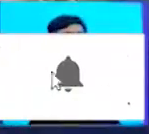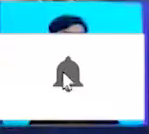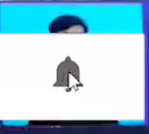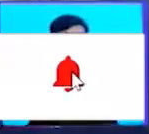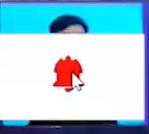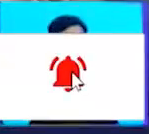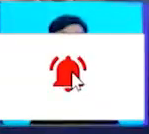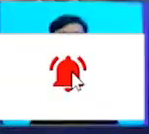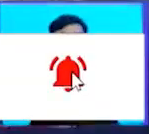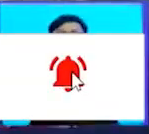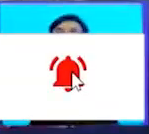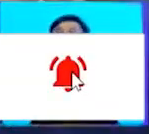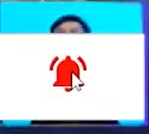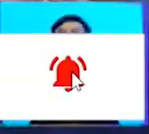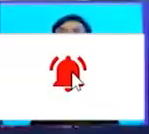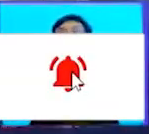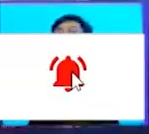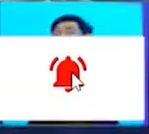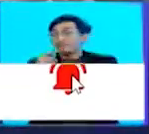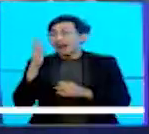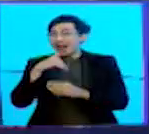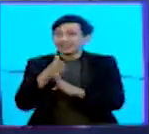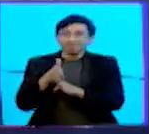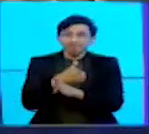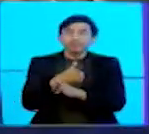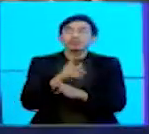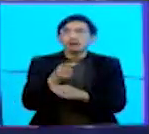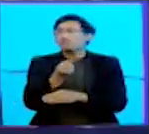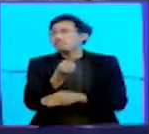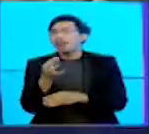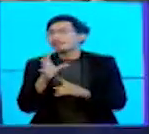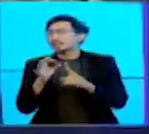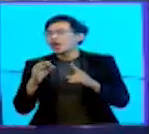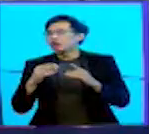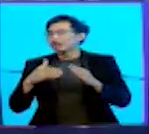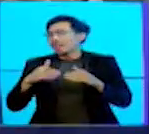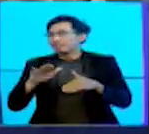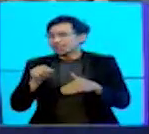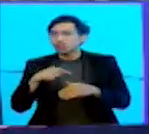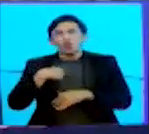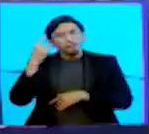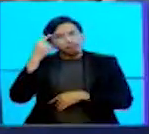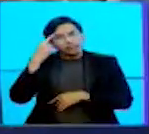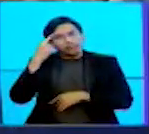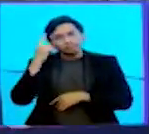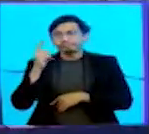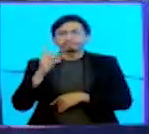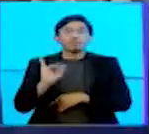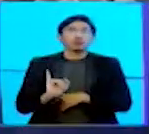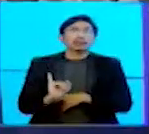harus testing tracking sekian ribu itu kan tidak tidak mungkin tapi kalau kalau